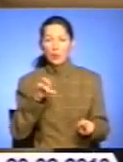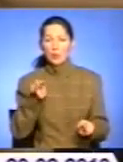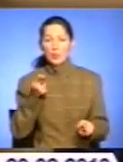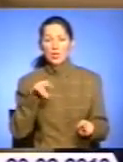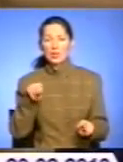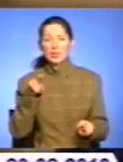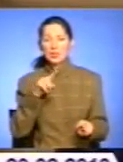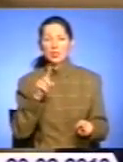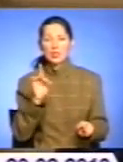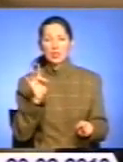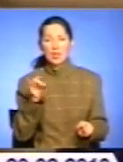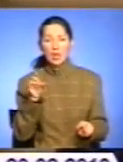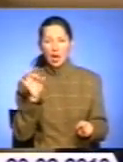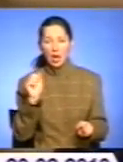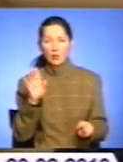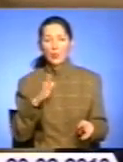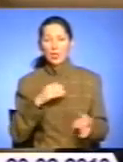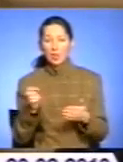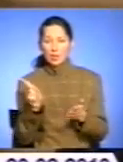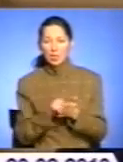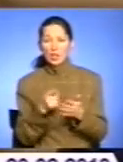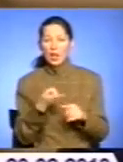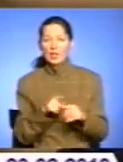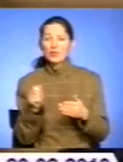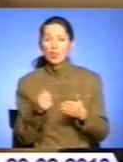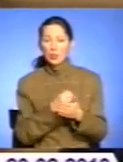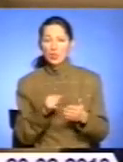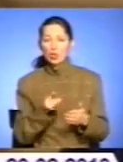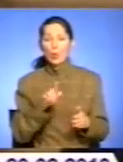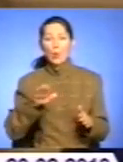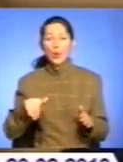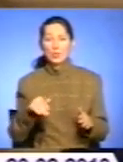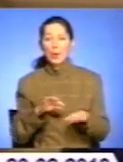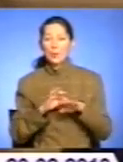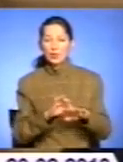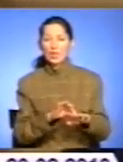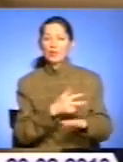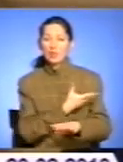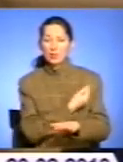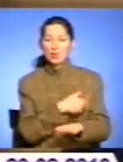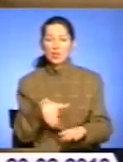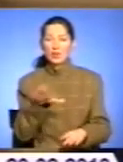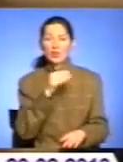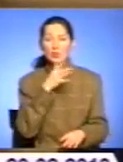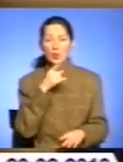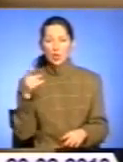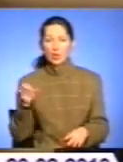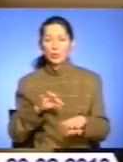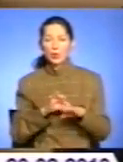добиться, чтобы после проведения вакцинации на весь период, так сказать, прохождения этого